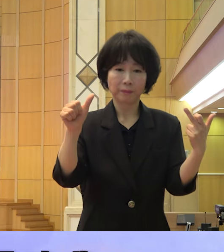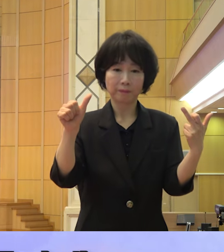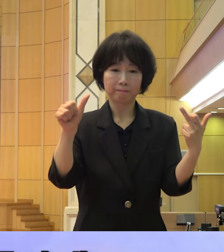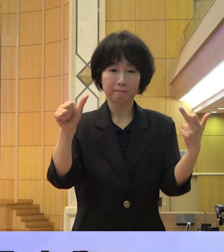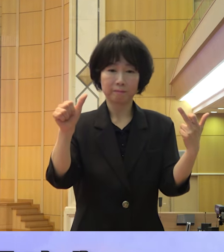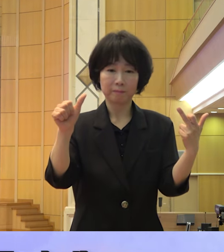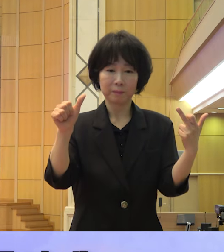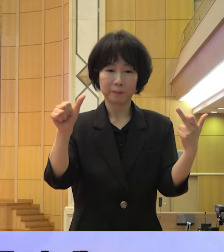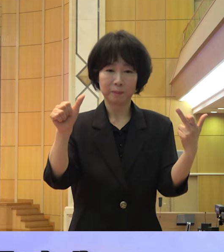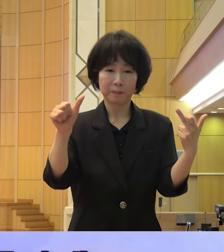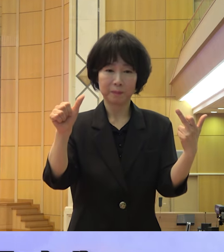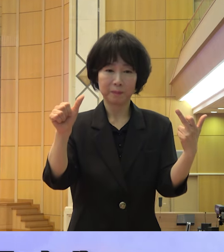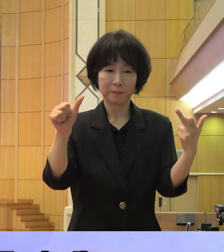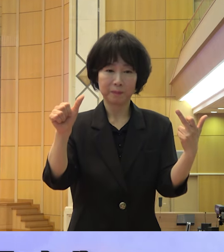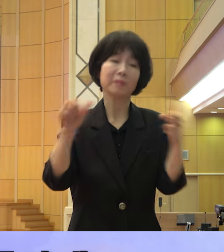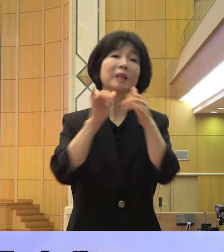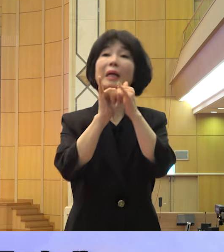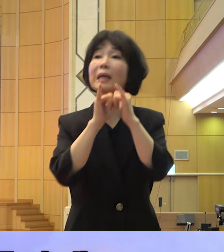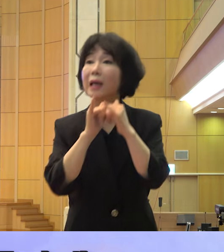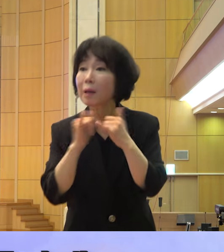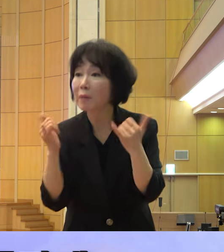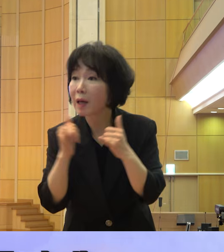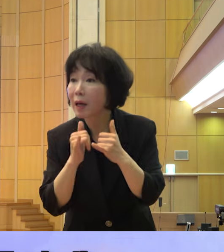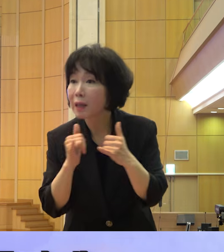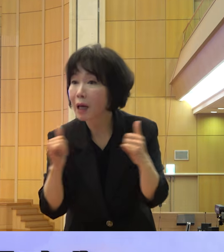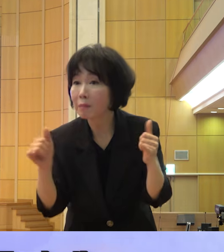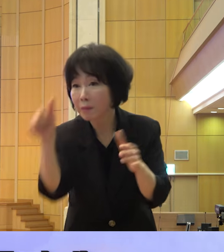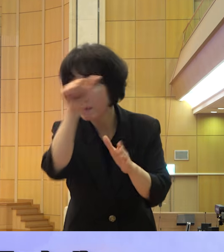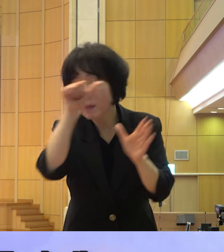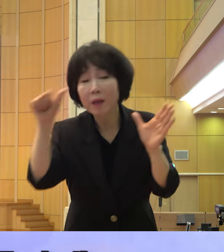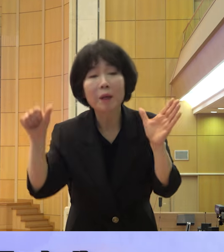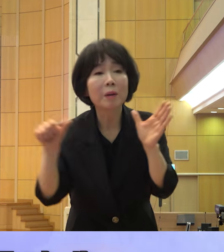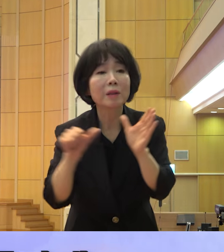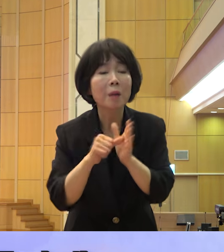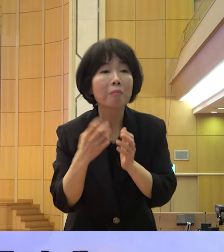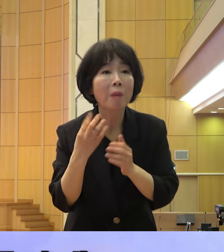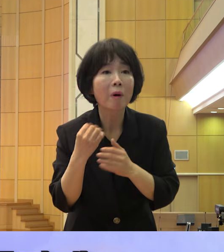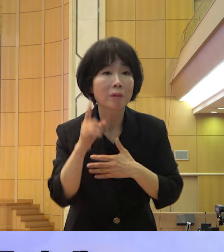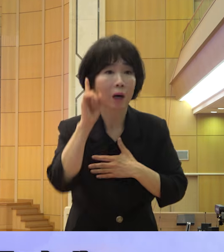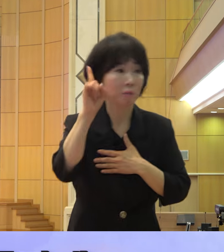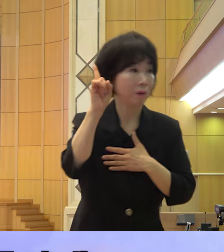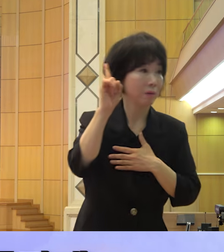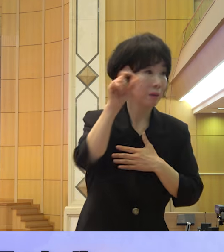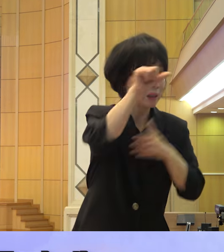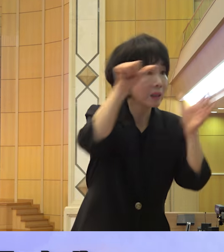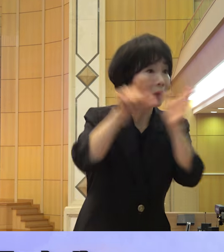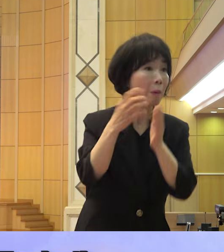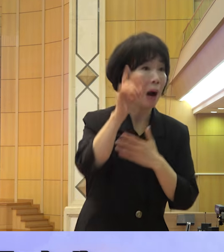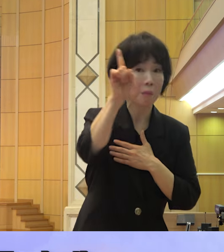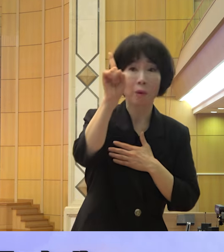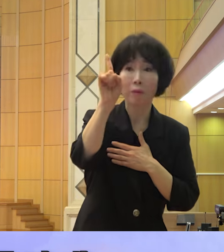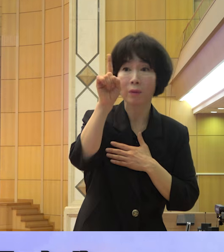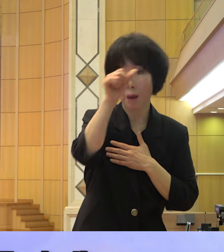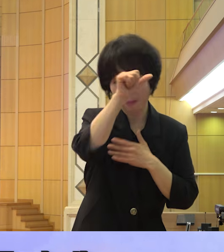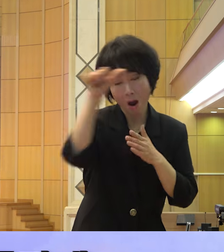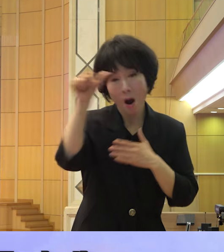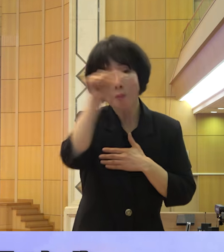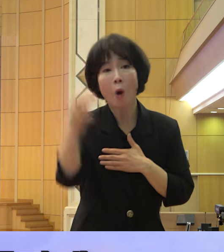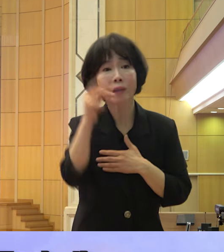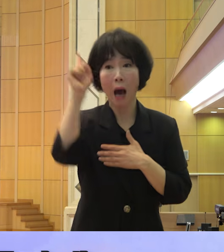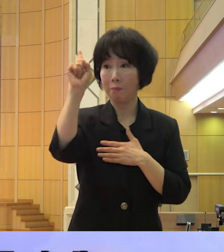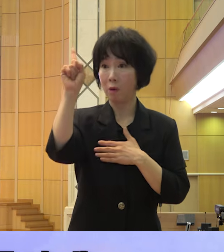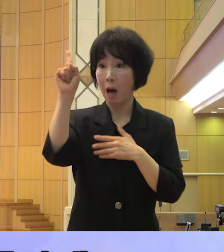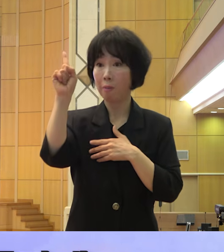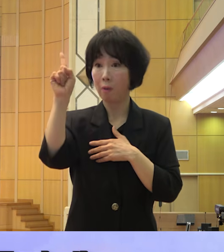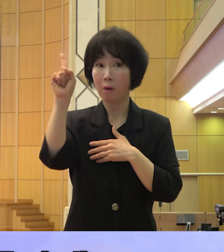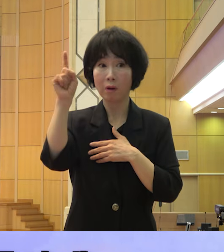일평생을 우리 사람은요 두 평생 사는 것이 없어요. 한 평생밖에 못 살아요. 이래 사나 저래 사나 한